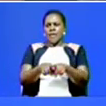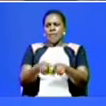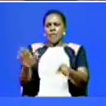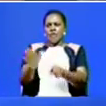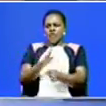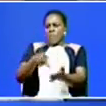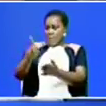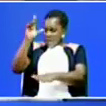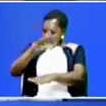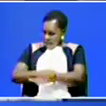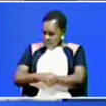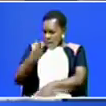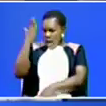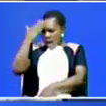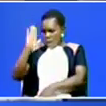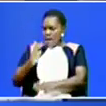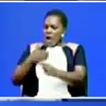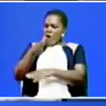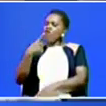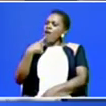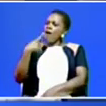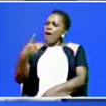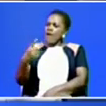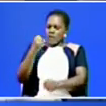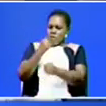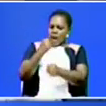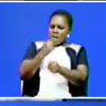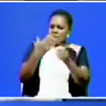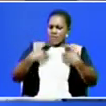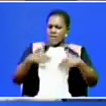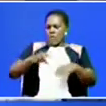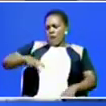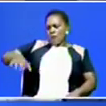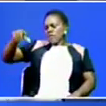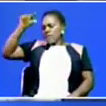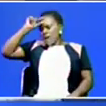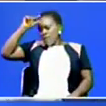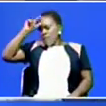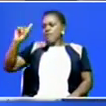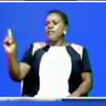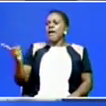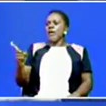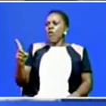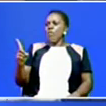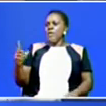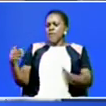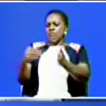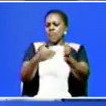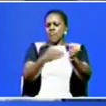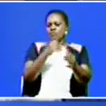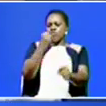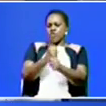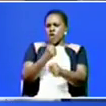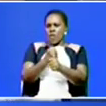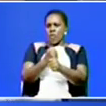pay. We know that over 100 key staffs of the county government of Nairobi are on suspension,